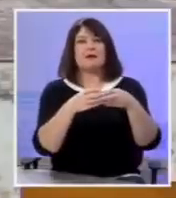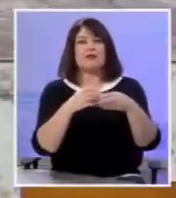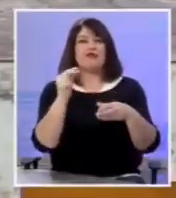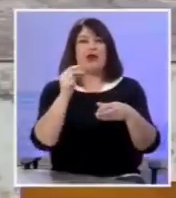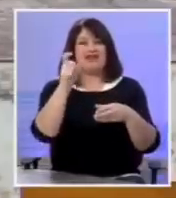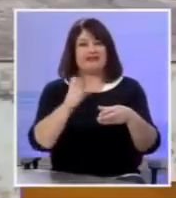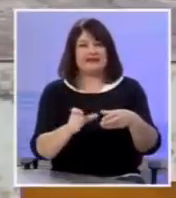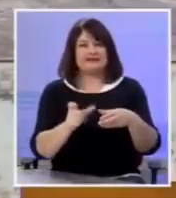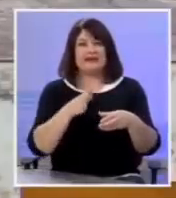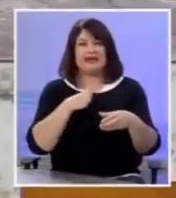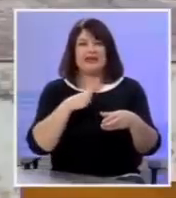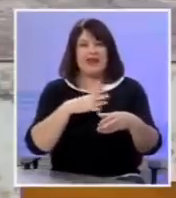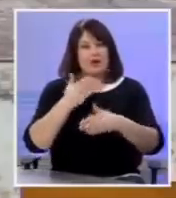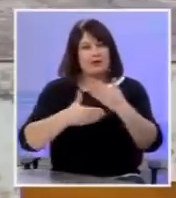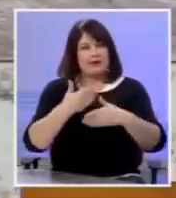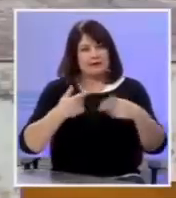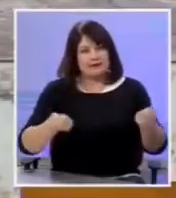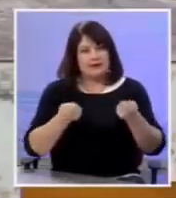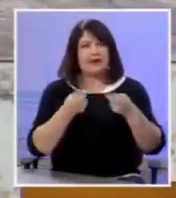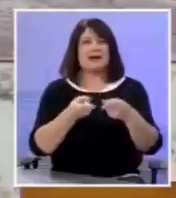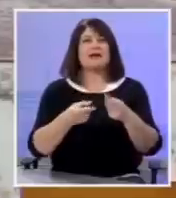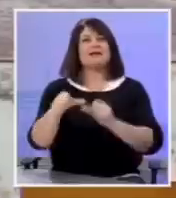και να σας ζητήσω να κινήσετε τις διαδικασίες